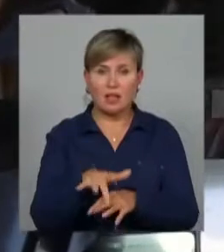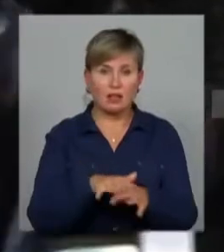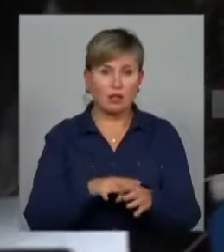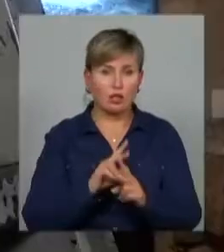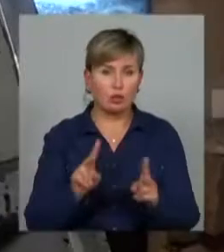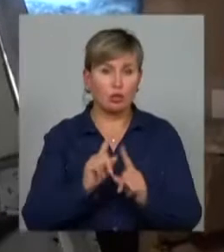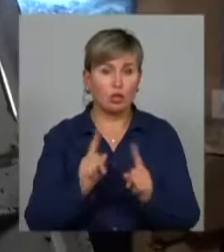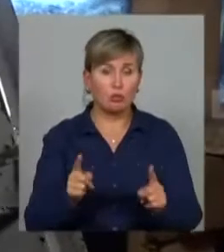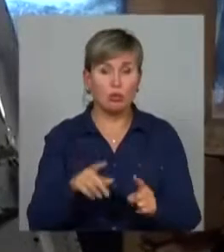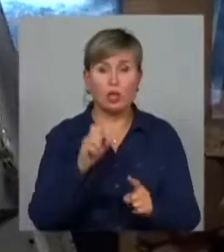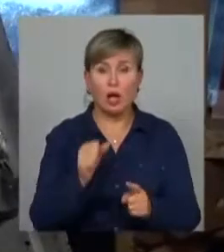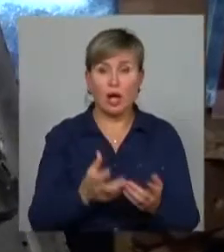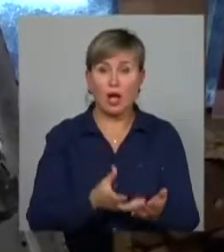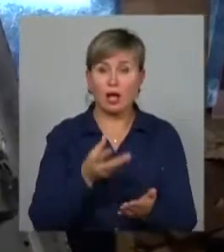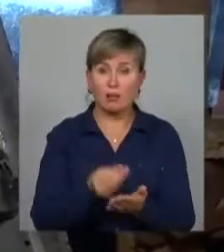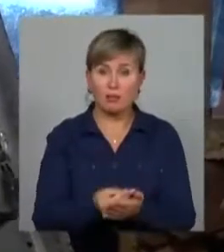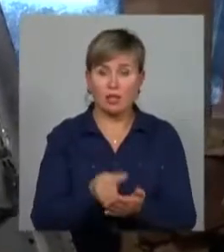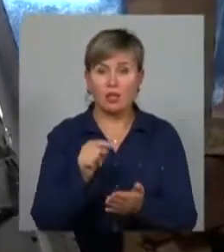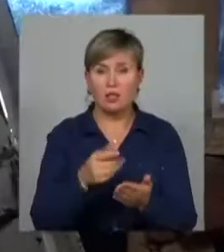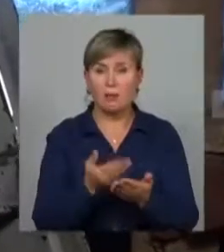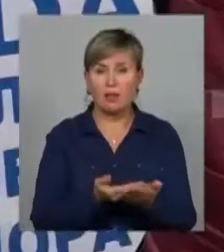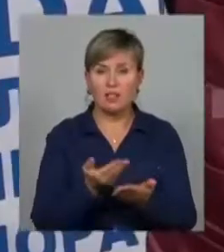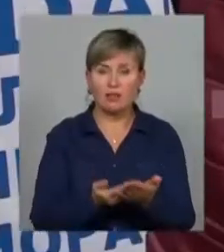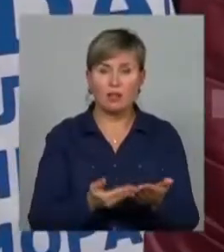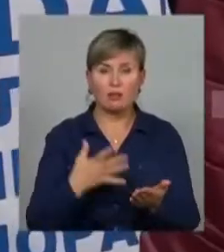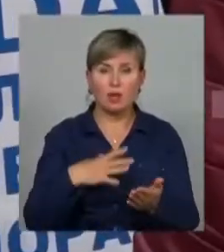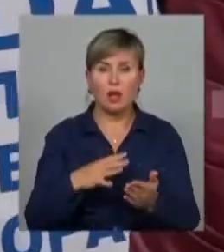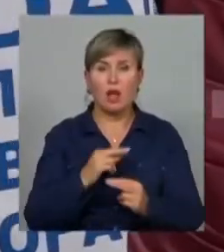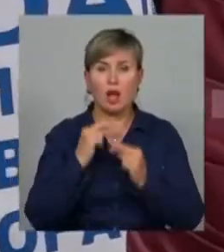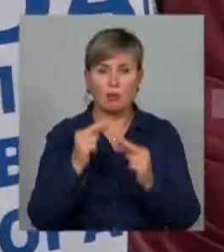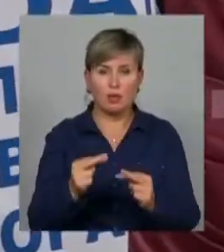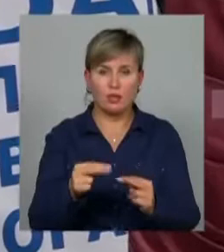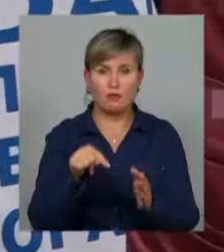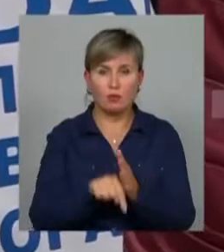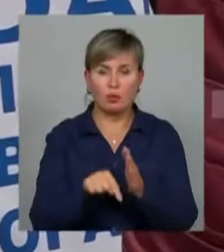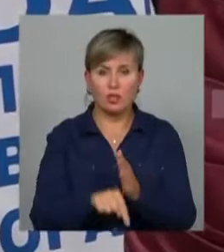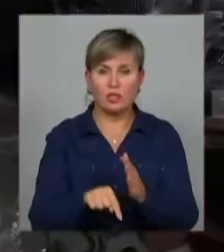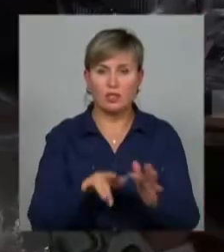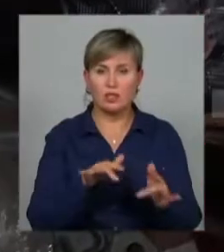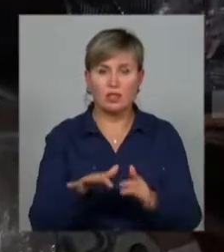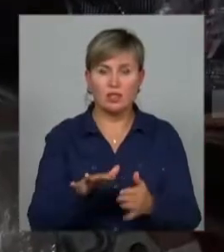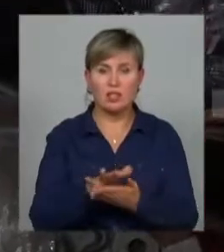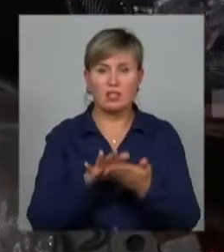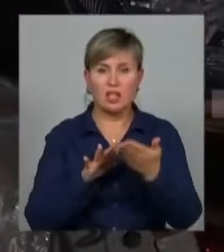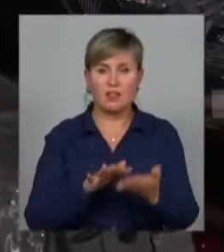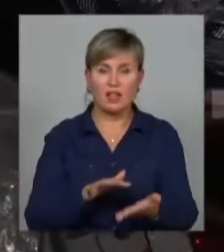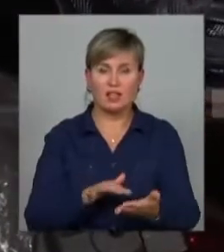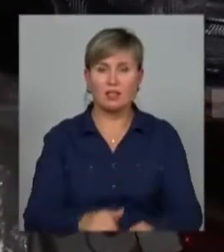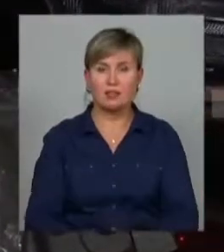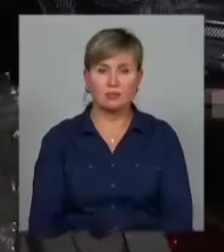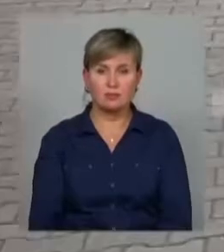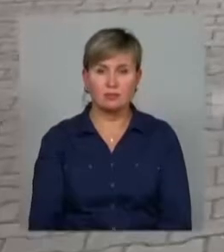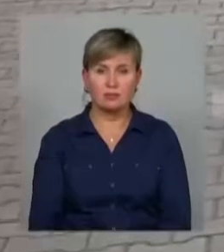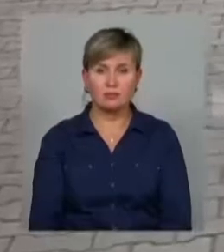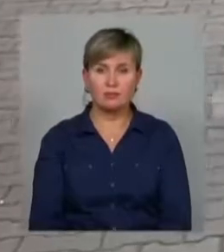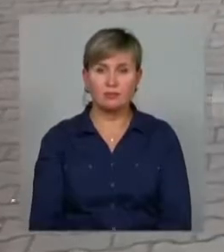будет. А вот касательно компенсации, то там посоветовали потерпевшему обратиться в органы внутренних дел с заявлением на своего обидчика. Ануар